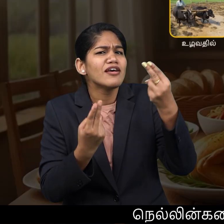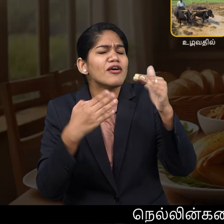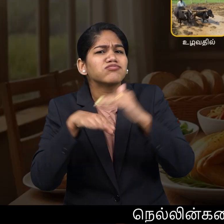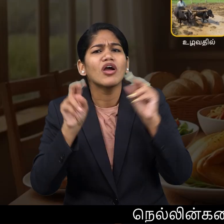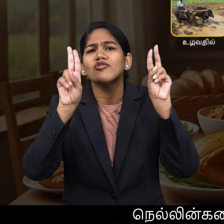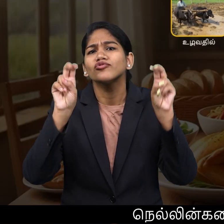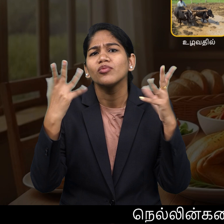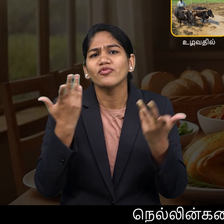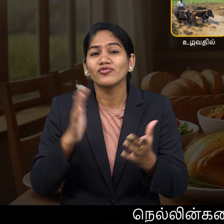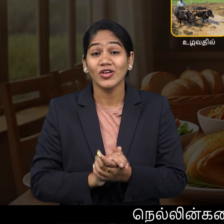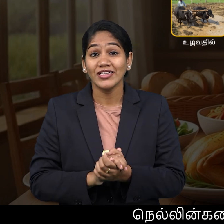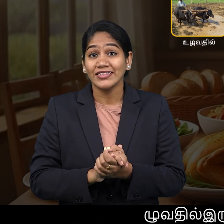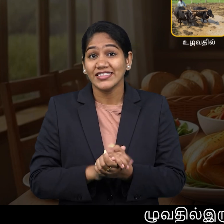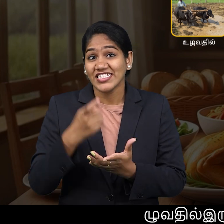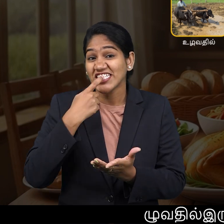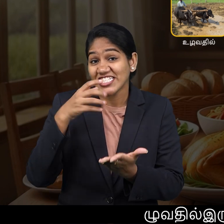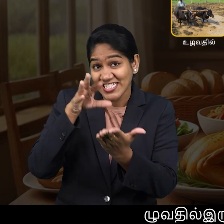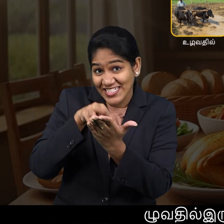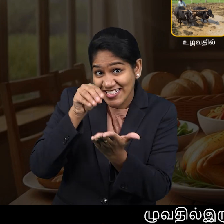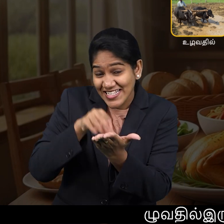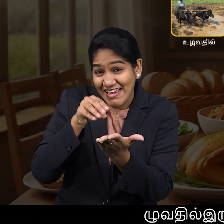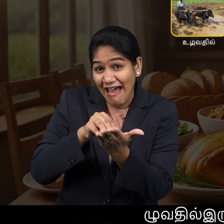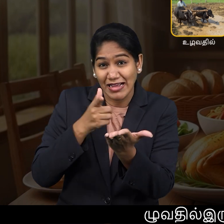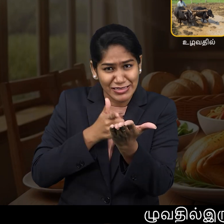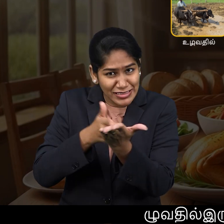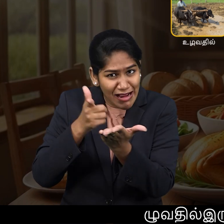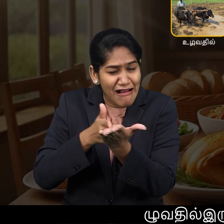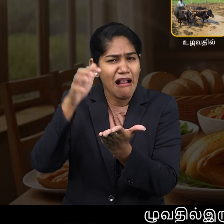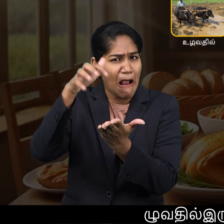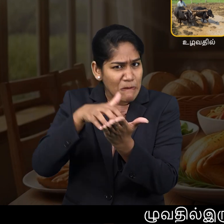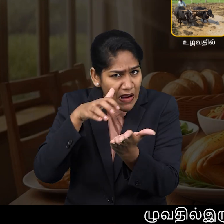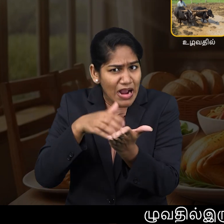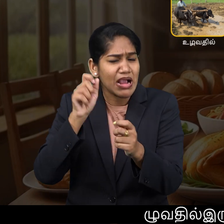நெல்லின் கதை விவசாயி வயலை உழுவதிலிருந்து தொடங்குகிறது.